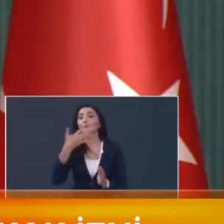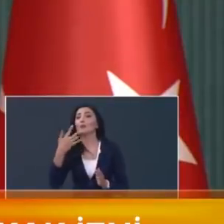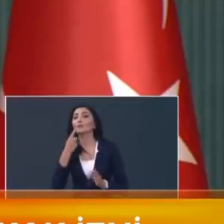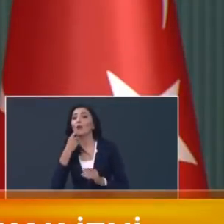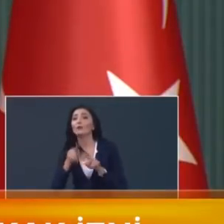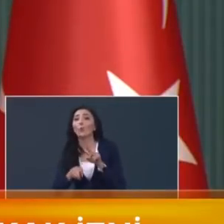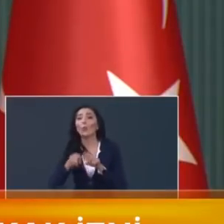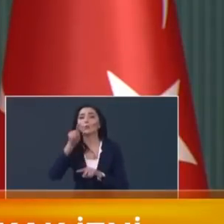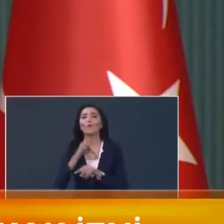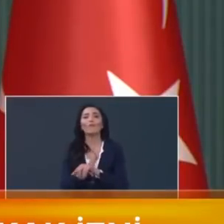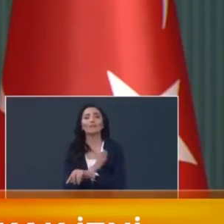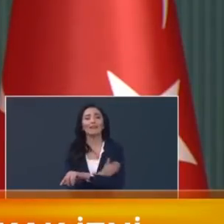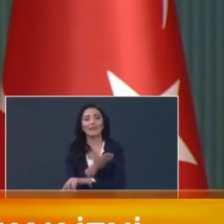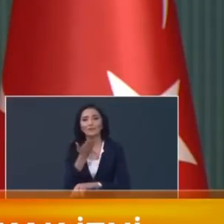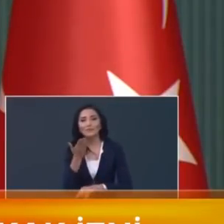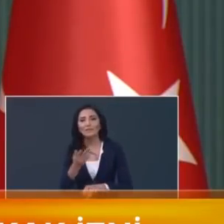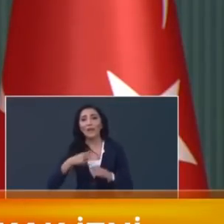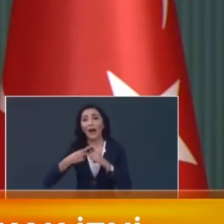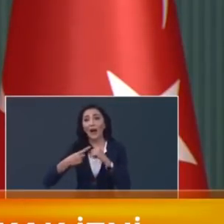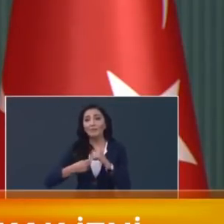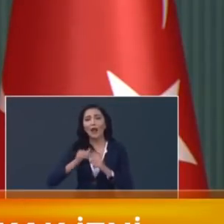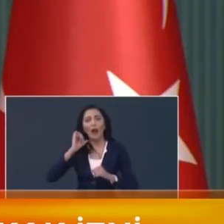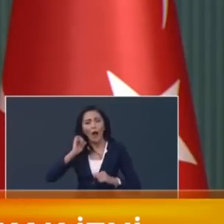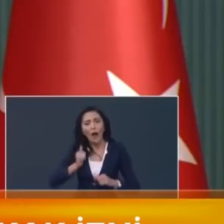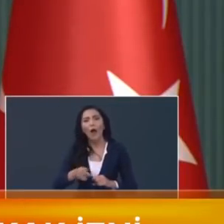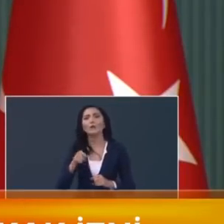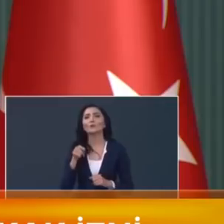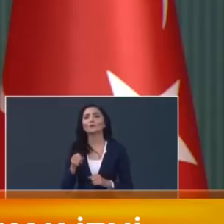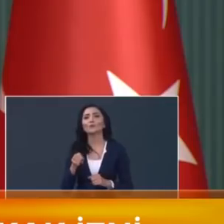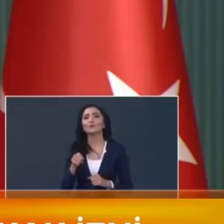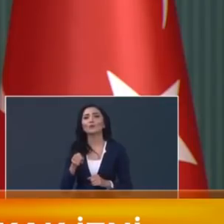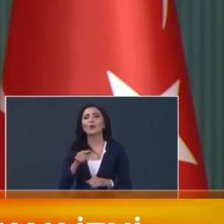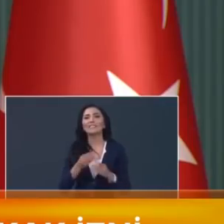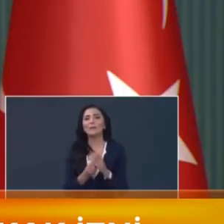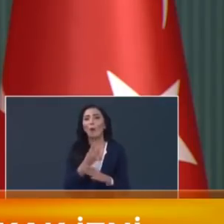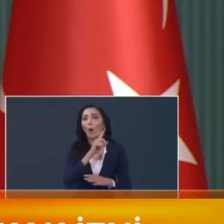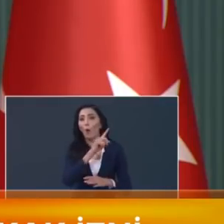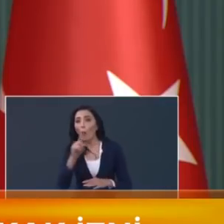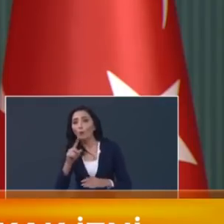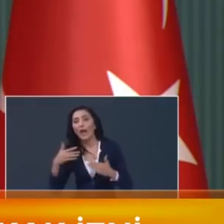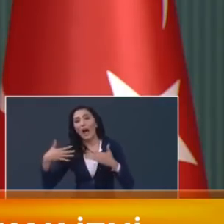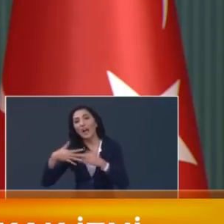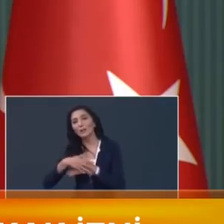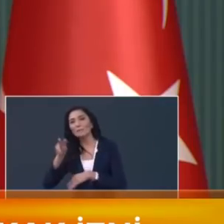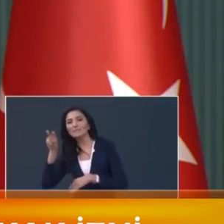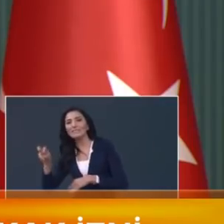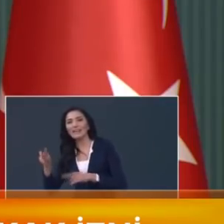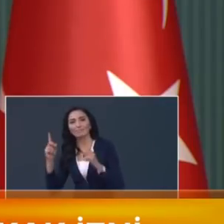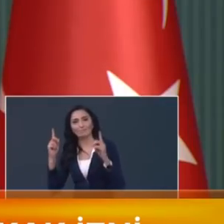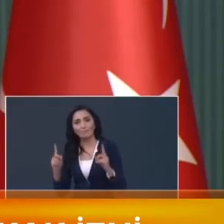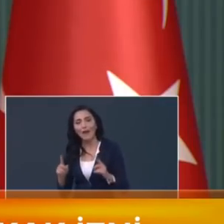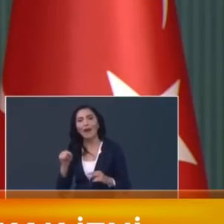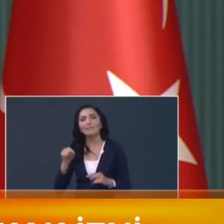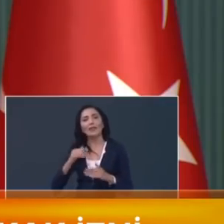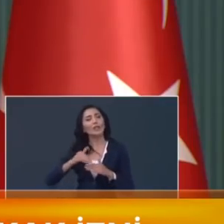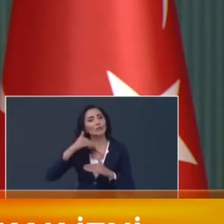65 yaş üstü vatandaşlarımız haftanın her günü 10 ila 20 saatleri